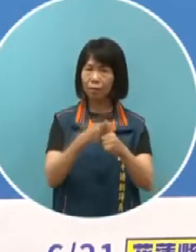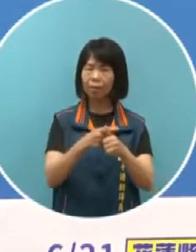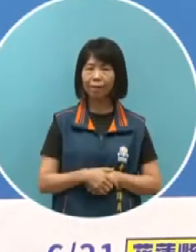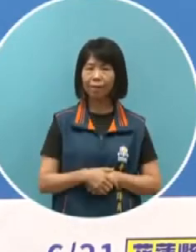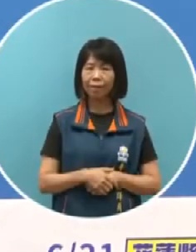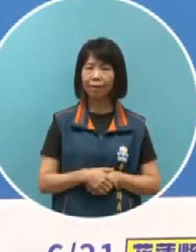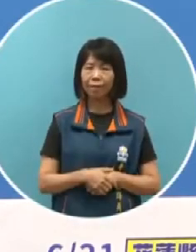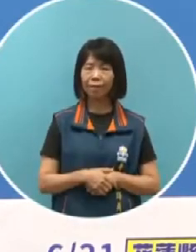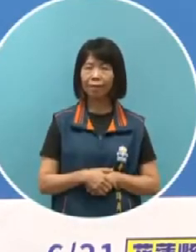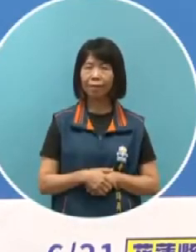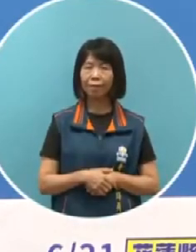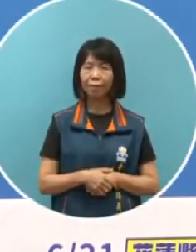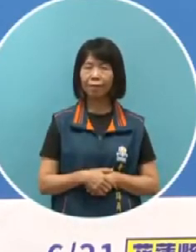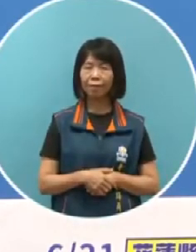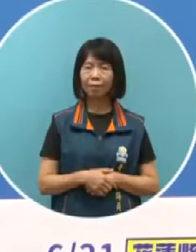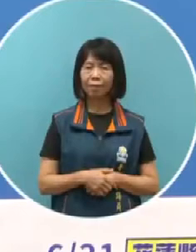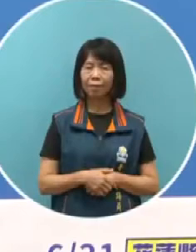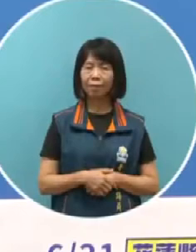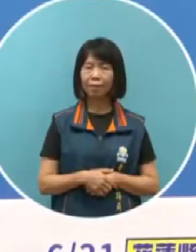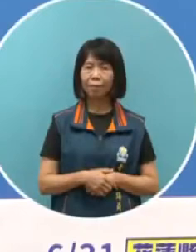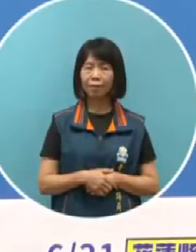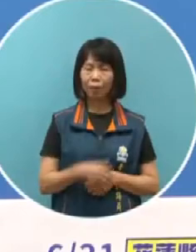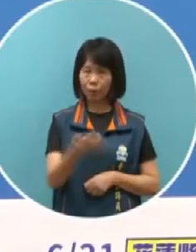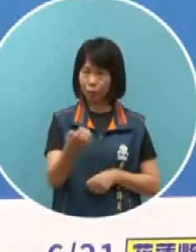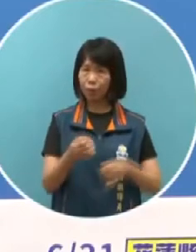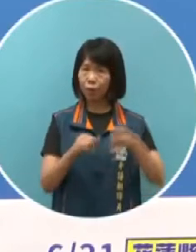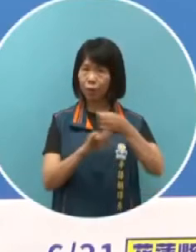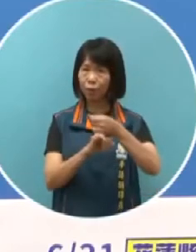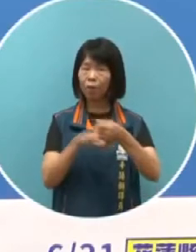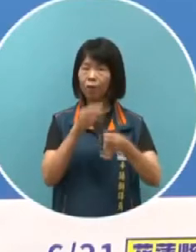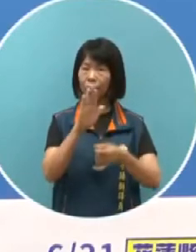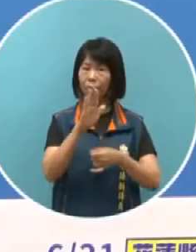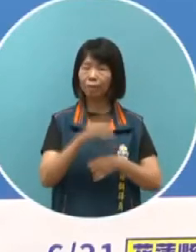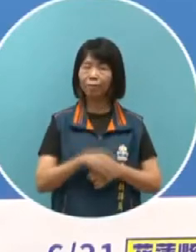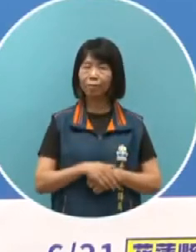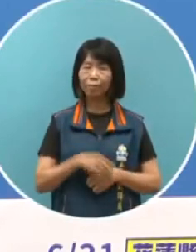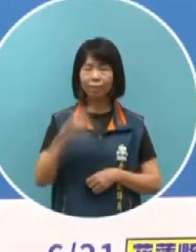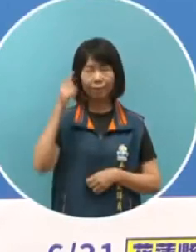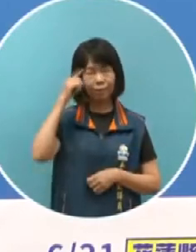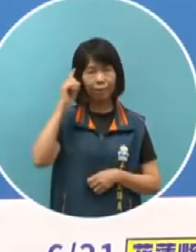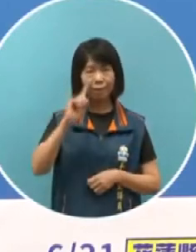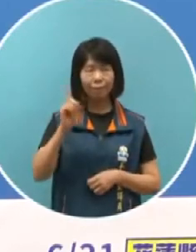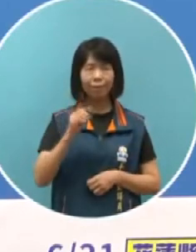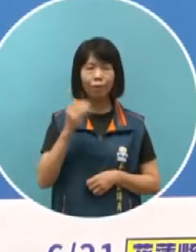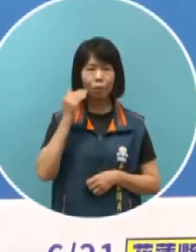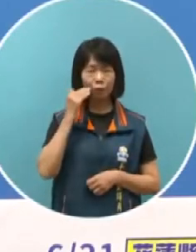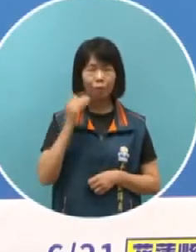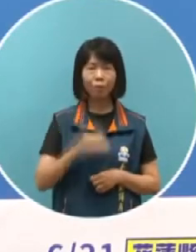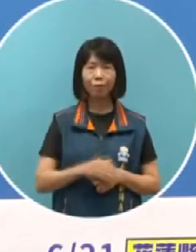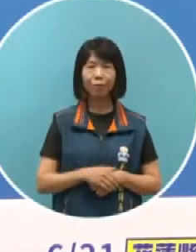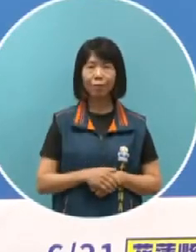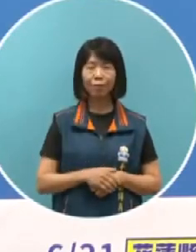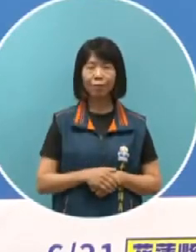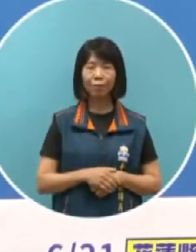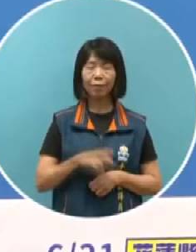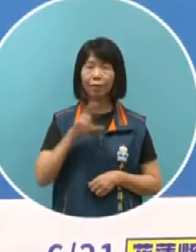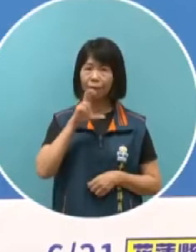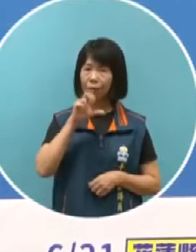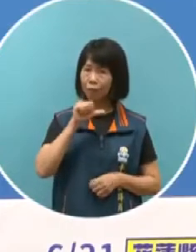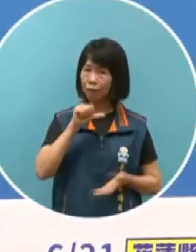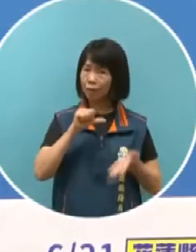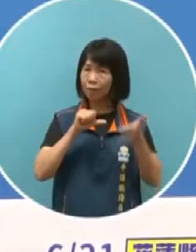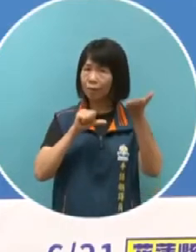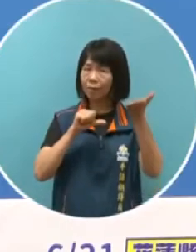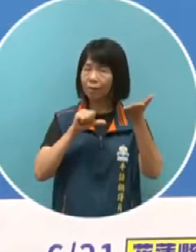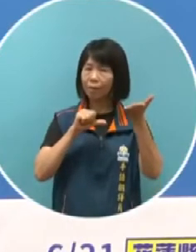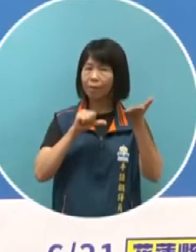1/5。我们有一个预约哈，就是举凡我们的75岁